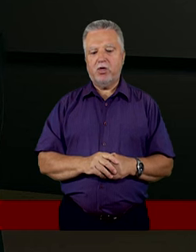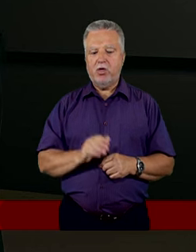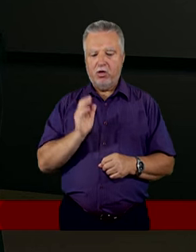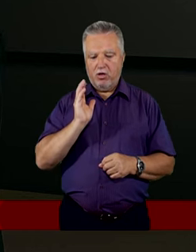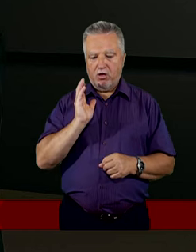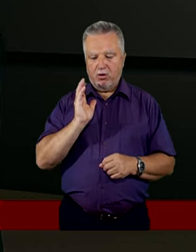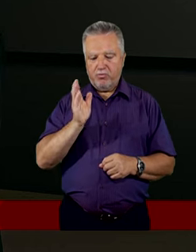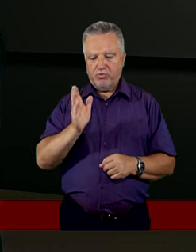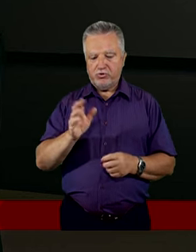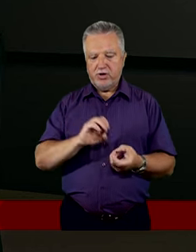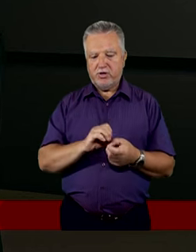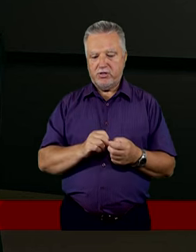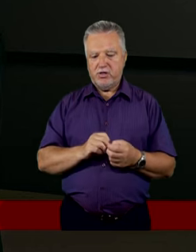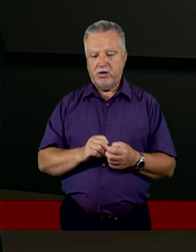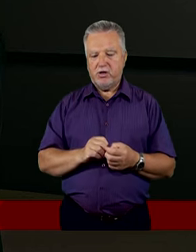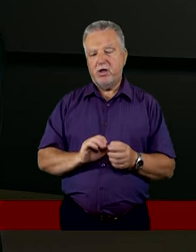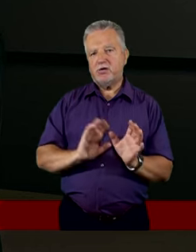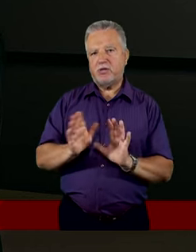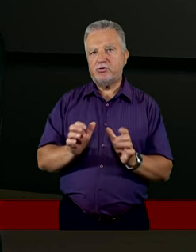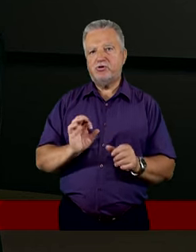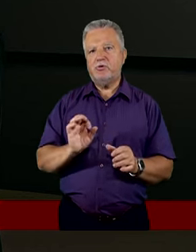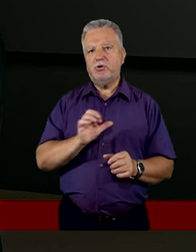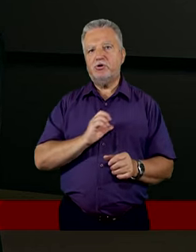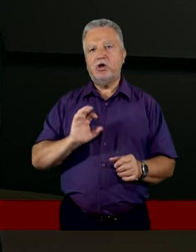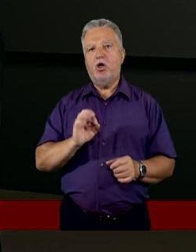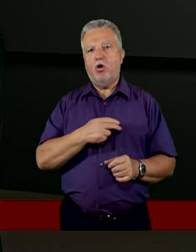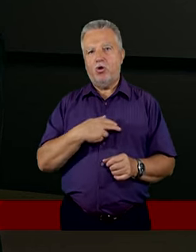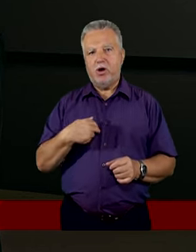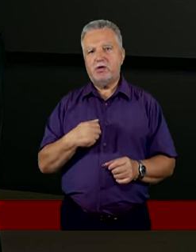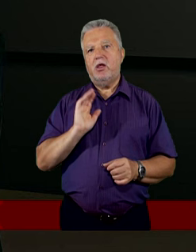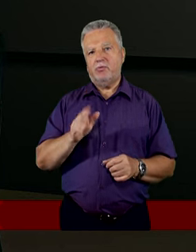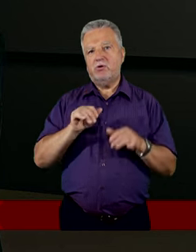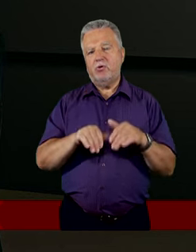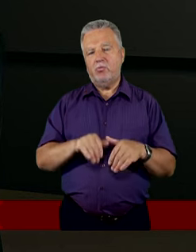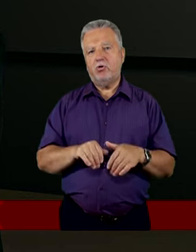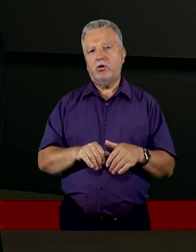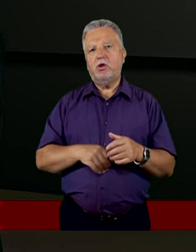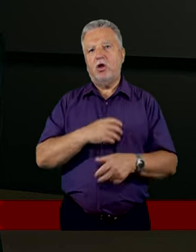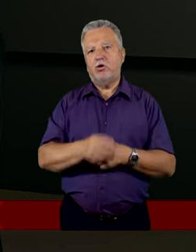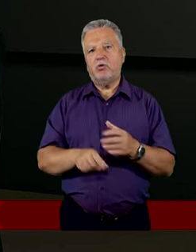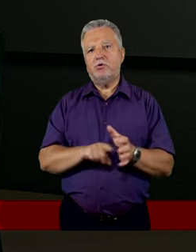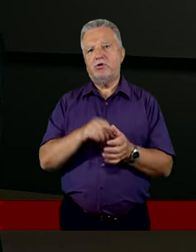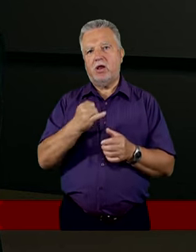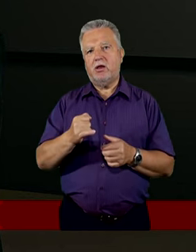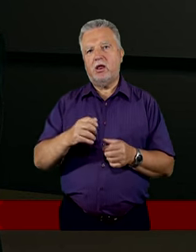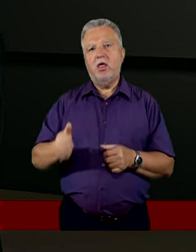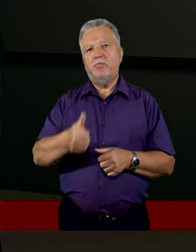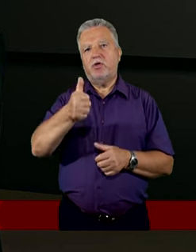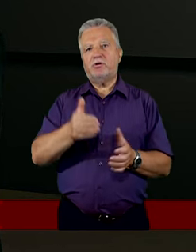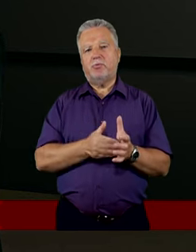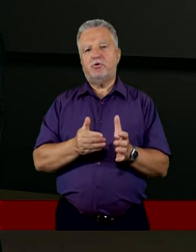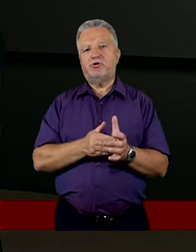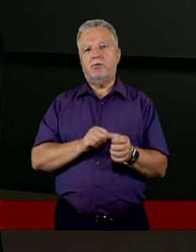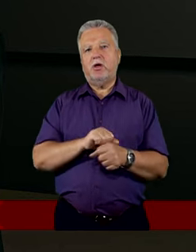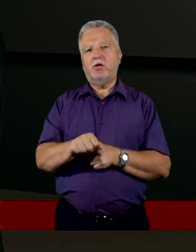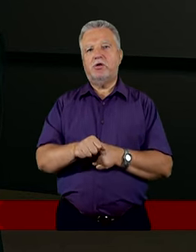A później jak zadbamy o nasz stan duchowy, będziemy mogli coś robić dla innych. I dlatego naszą pierwszą